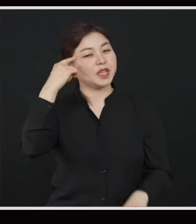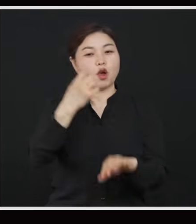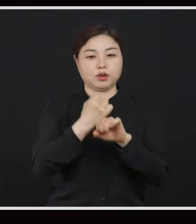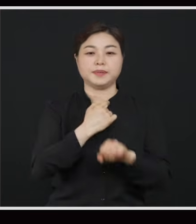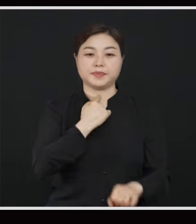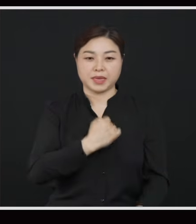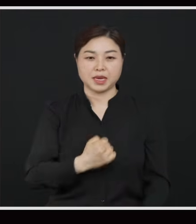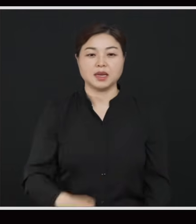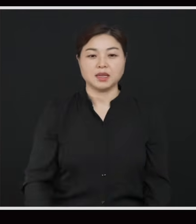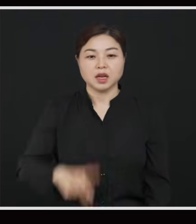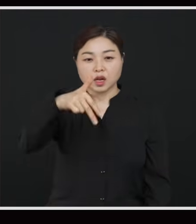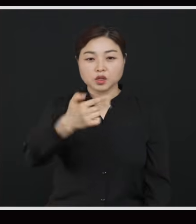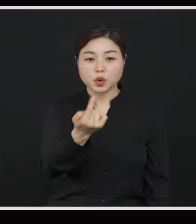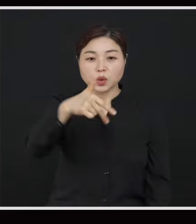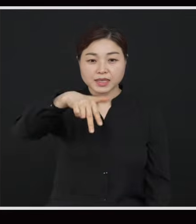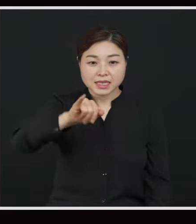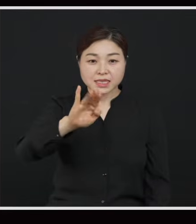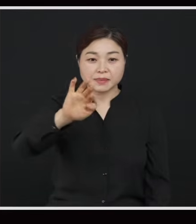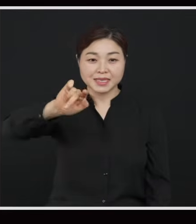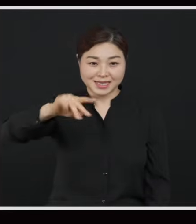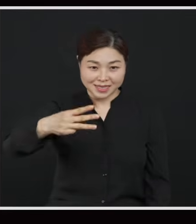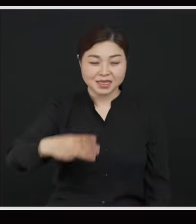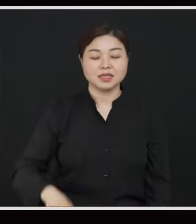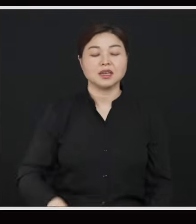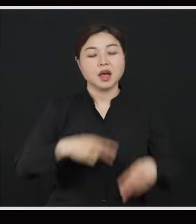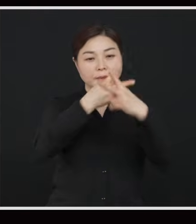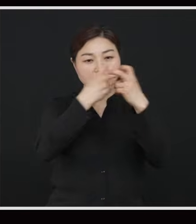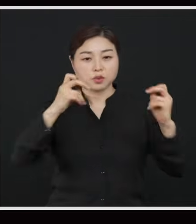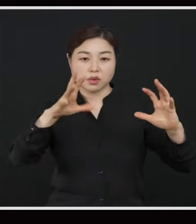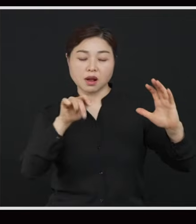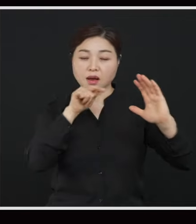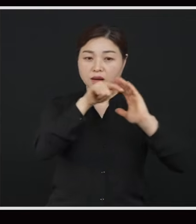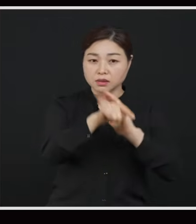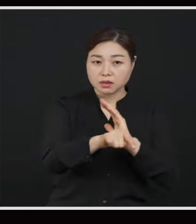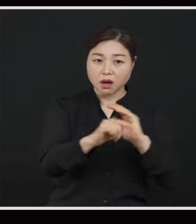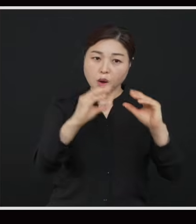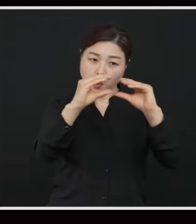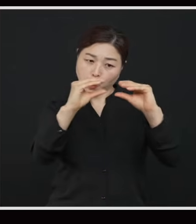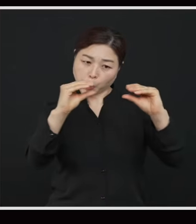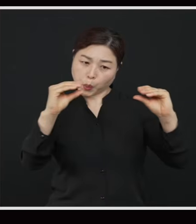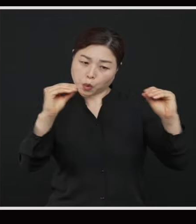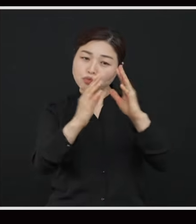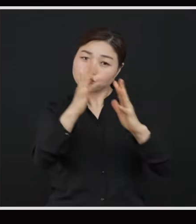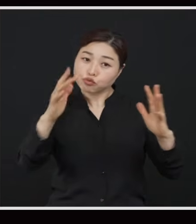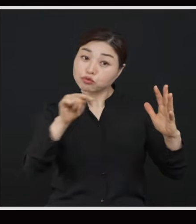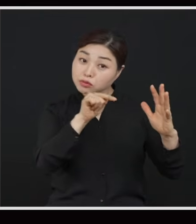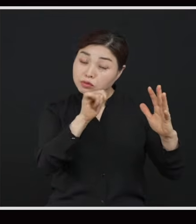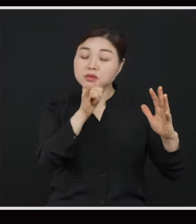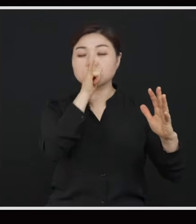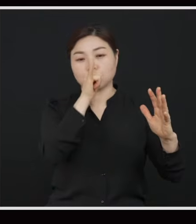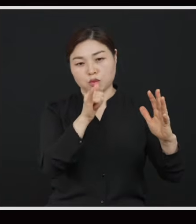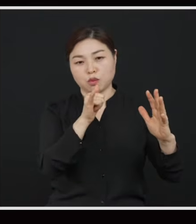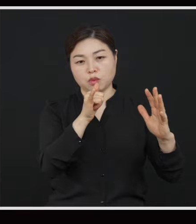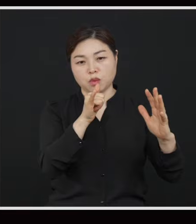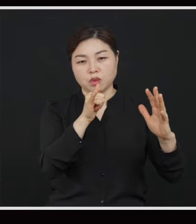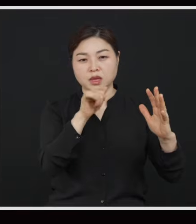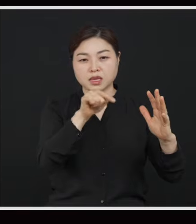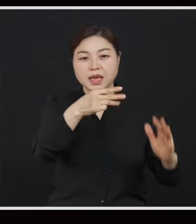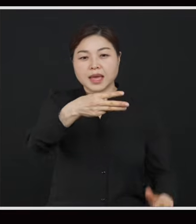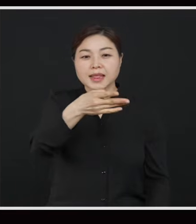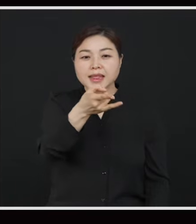심심풀이로 실험을 했는데, 조지 비돌이라는 분인데, 멕시코에 가 보니까 이렇게 생긴 풀과 식물이